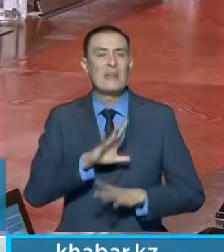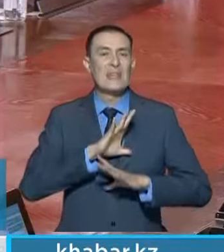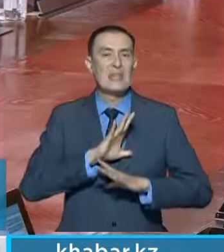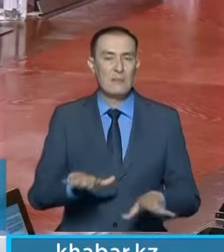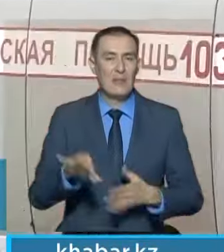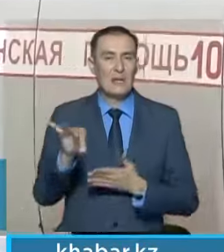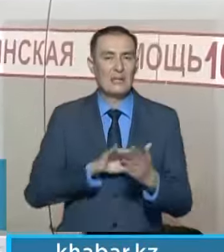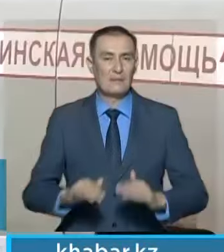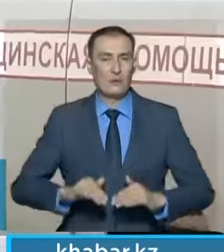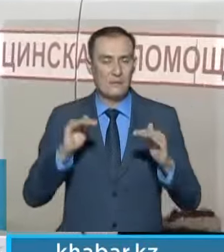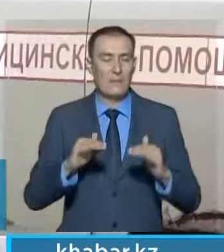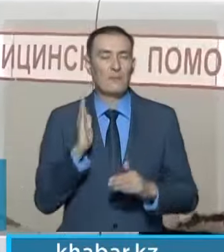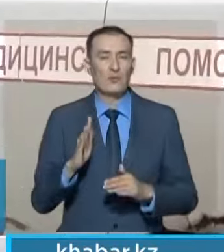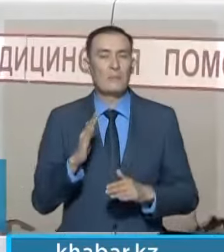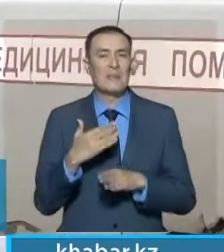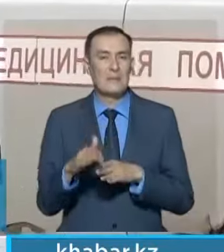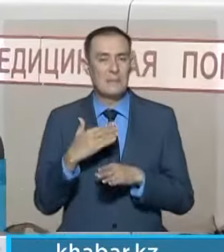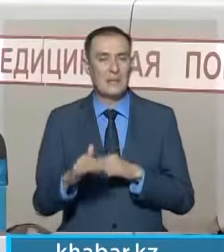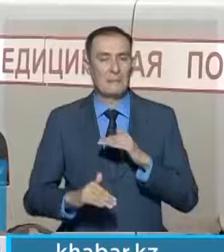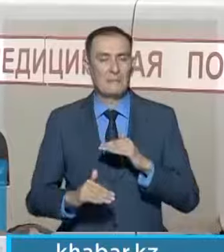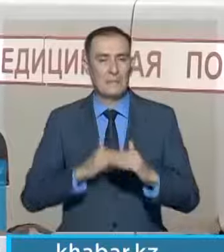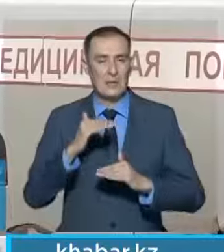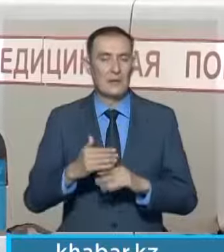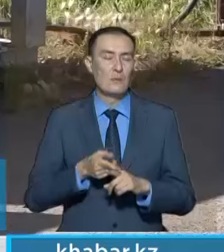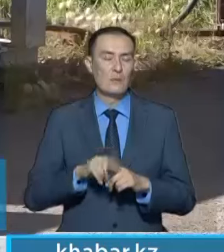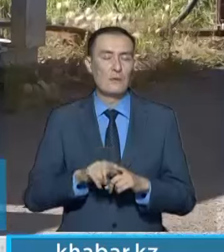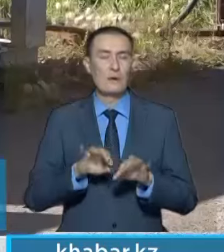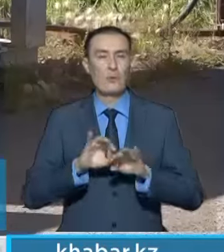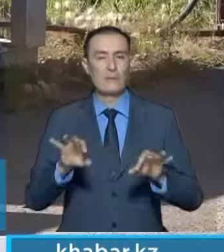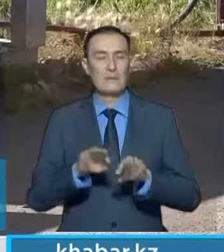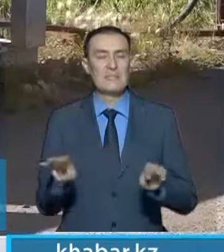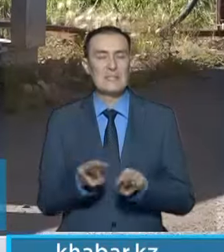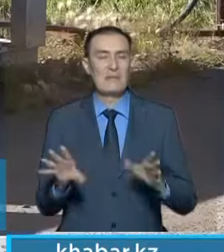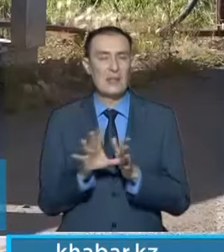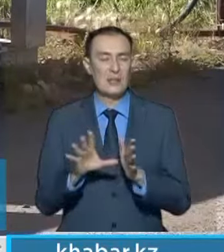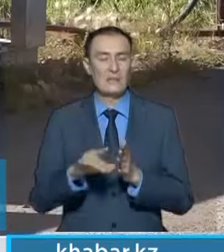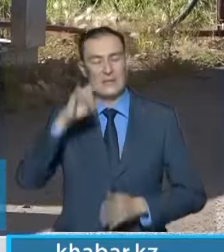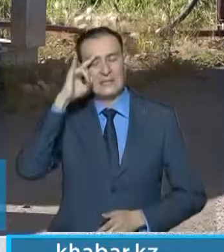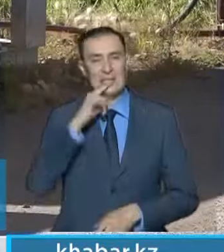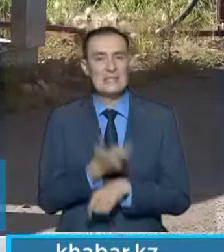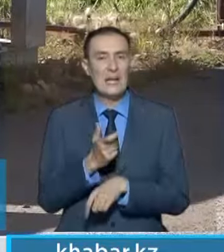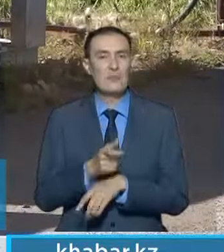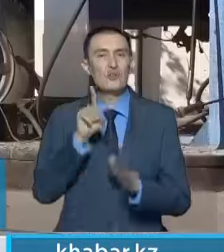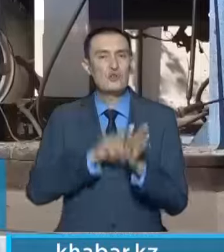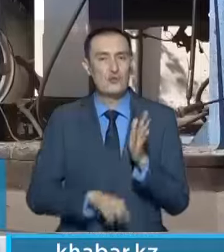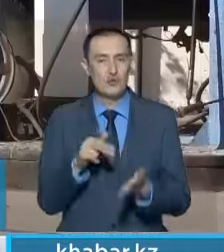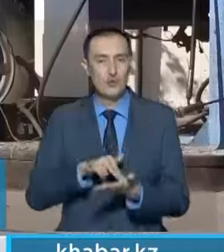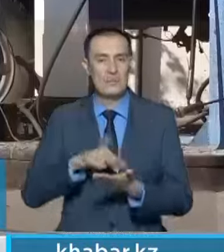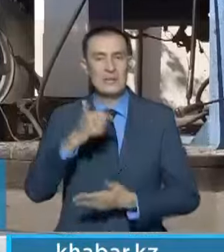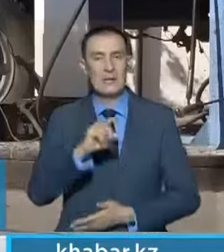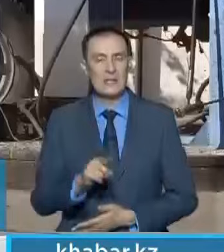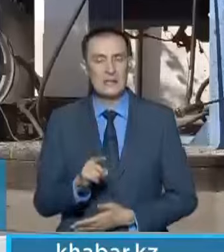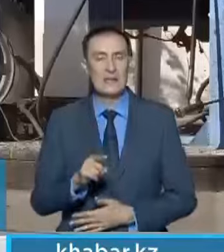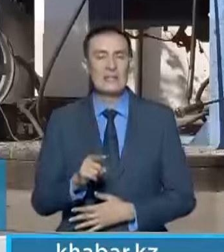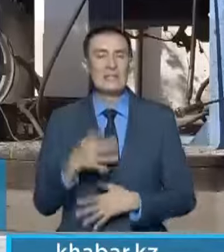допустить резкого роста, повышать цены будут поэтапно. По словам главы Минэнерго, в Казахстане сейчас одни из самых низких цен на газ среди